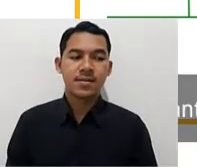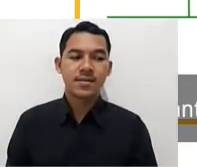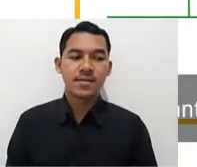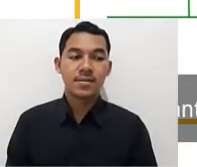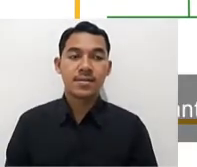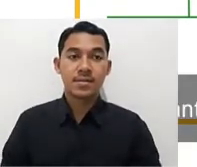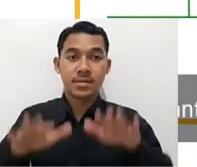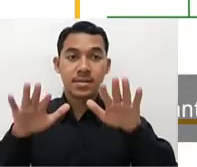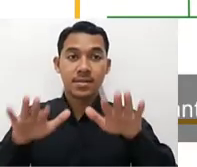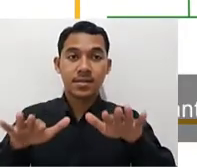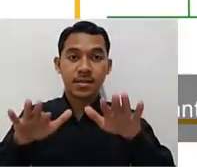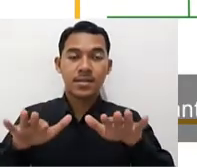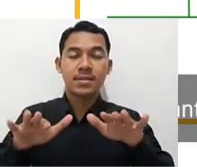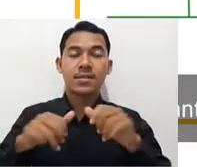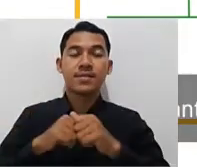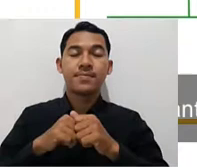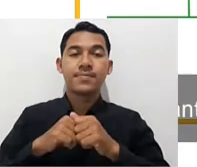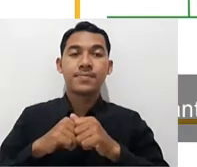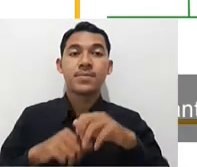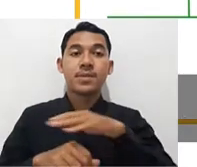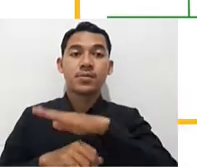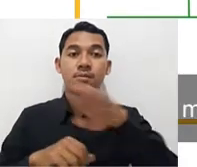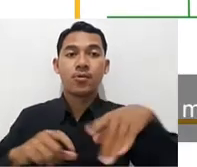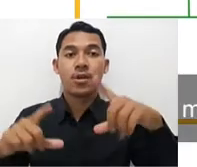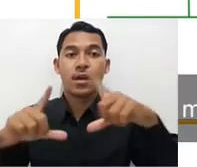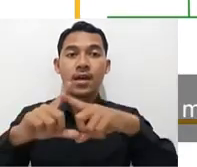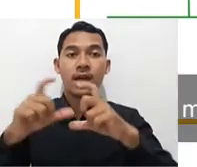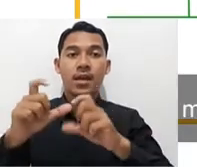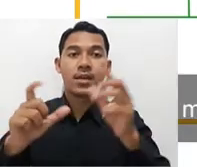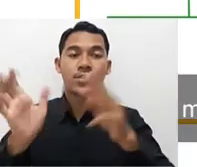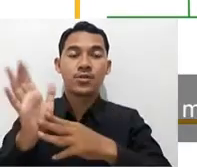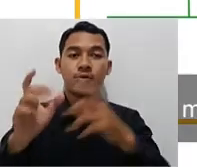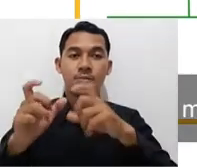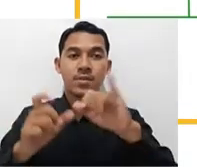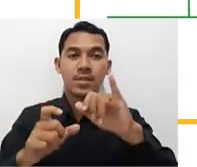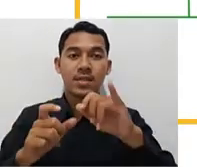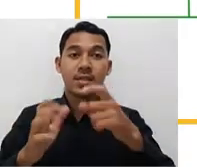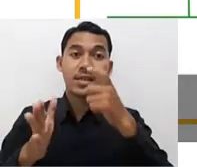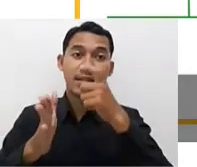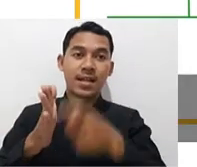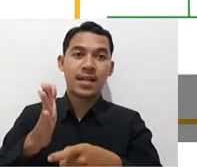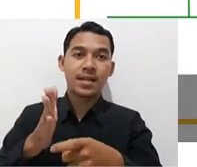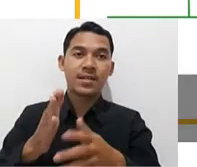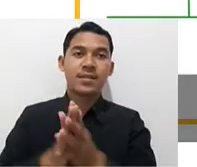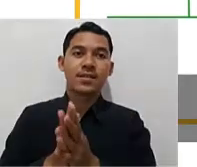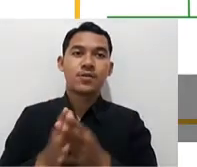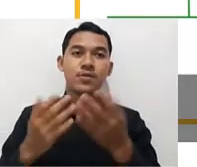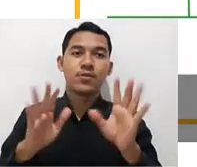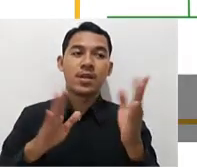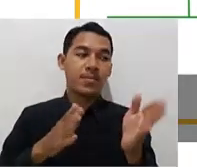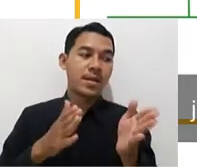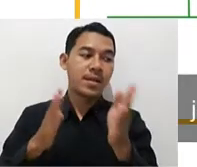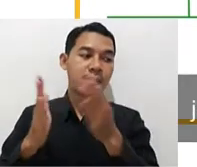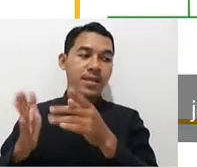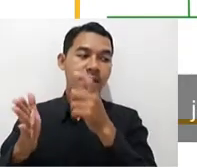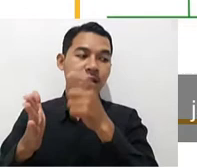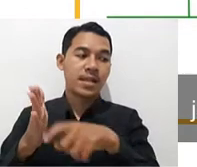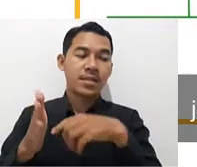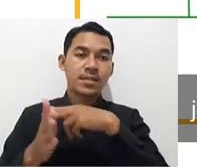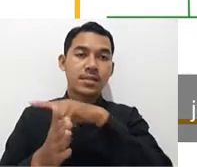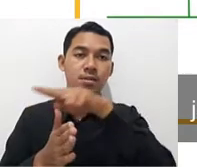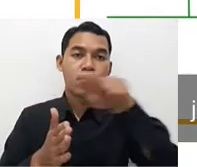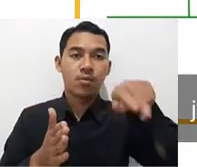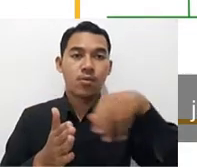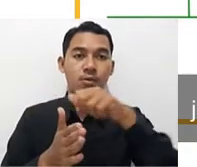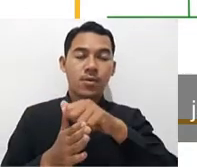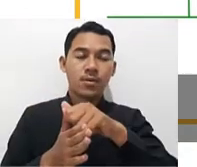nanti kita asumsiin misalkan semua nilai udah terisi ya, istilahnya udah bergeser semua ke sini gitu tuh. ini udah bergeser semua nilainya. Jadi pokoknya nilai